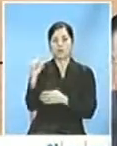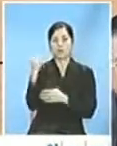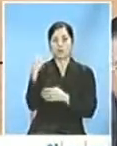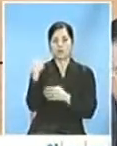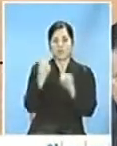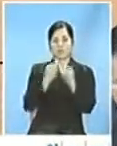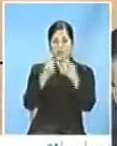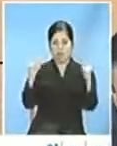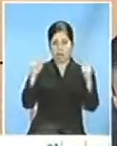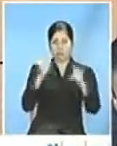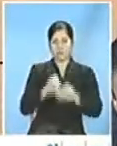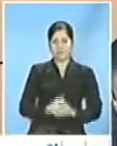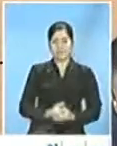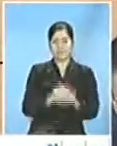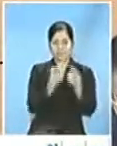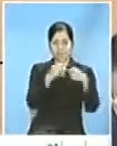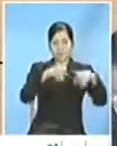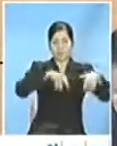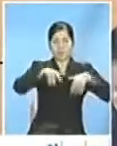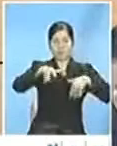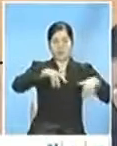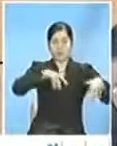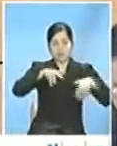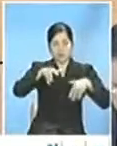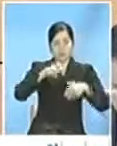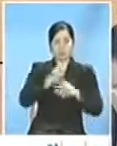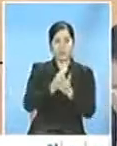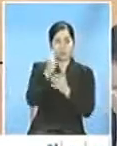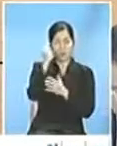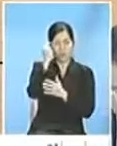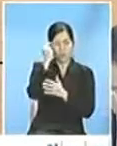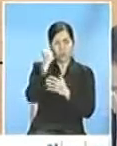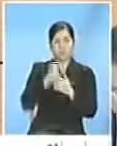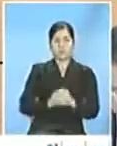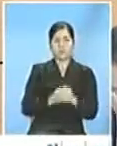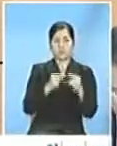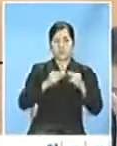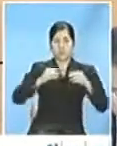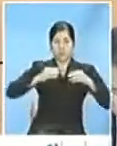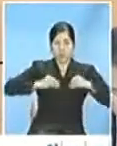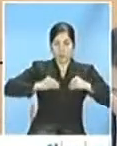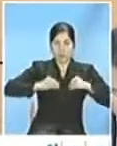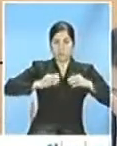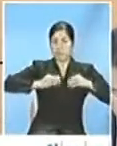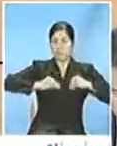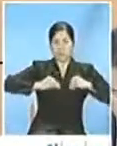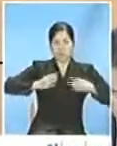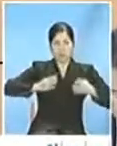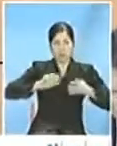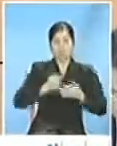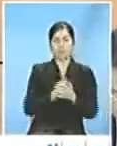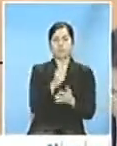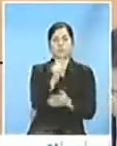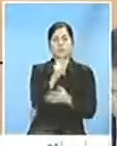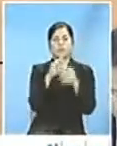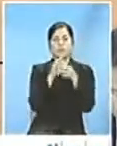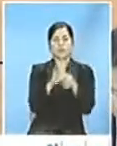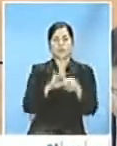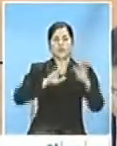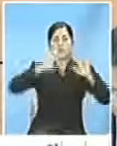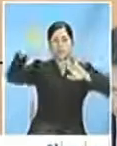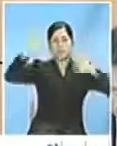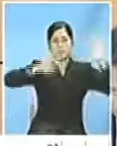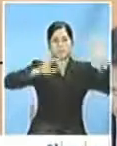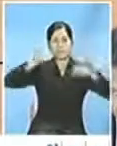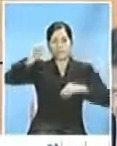แต่ความเข้าใจของประชาชนที่จะต้องมีจุดร่วมกันว่าเห็นด้วยหรือไม่เห็นด้วยมันไม่ใช่เรื่องของเสียงข้างม